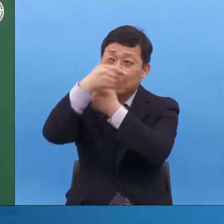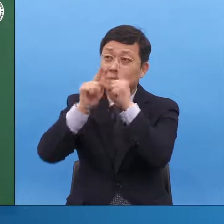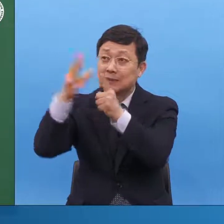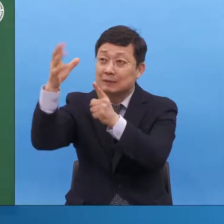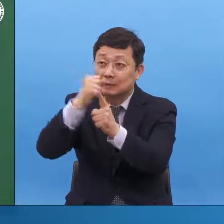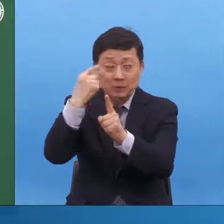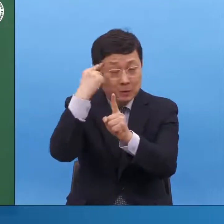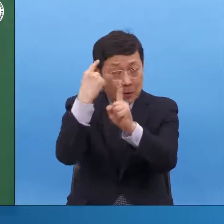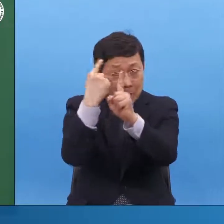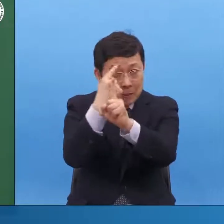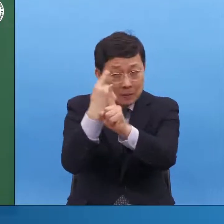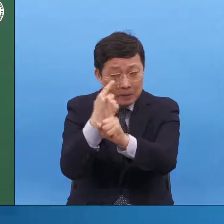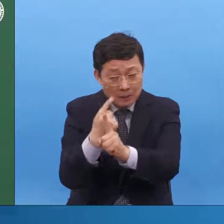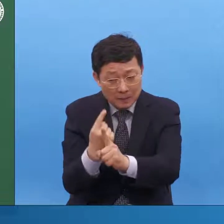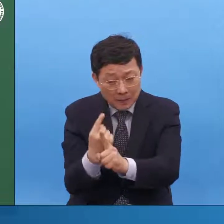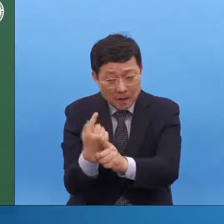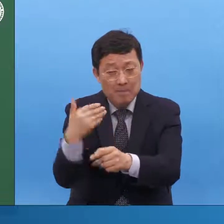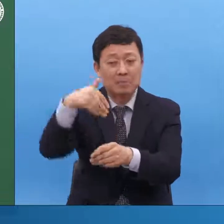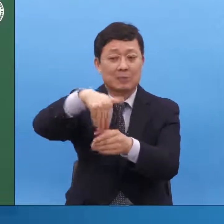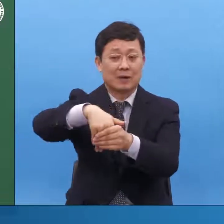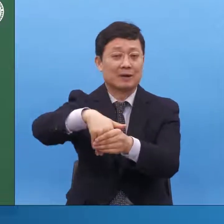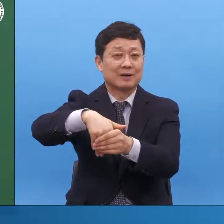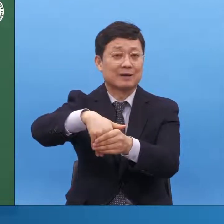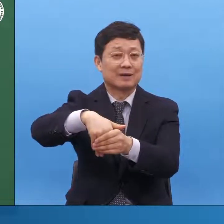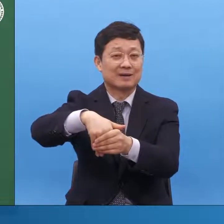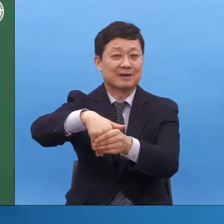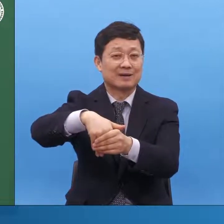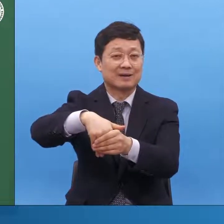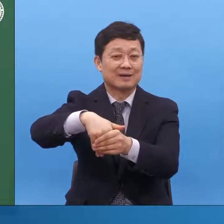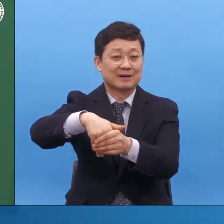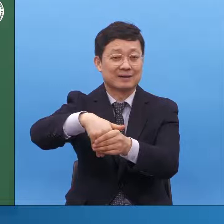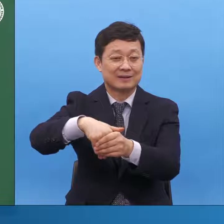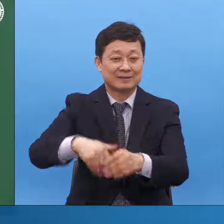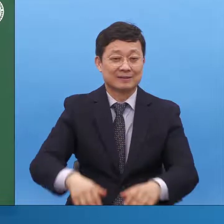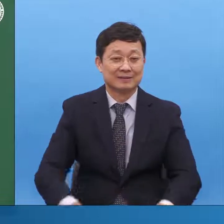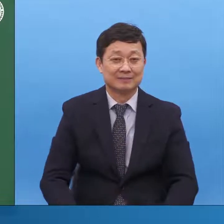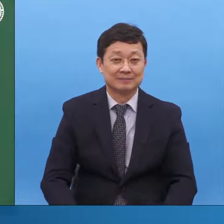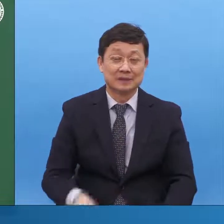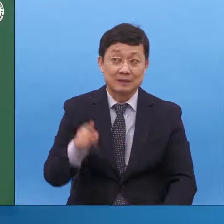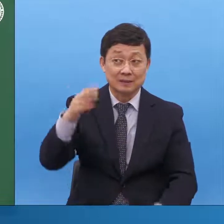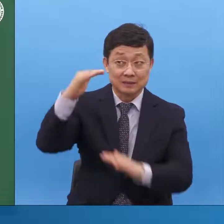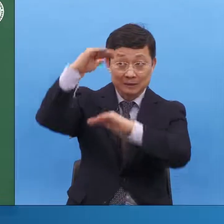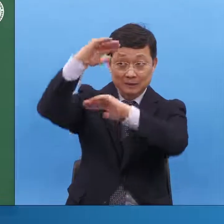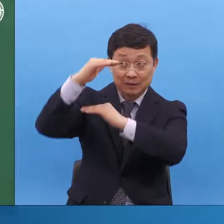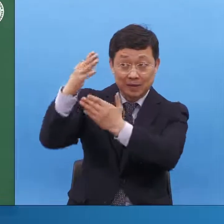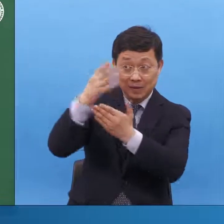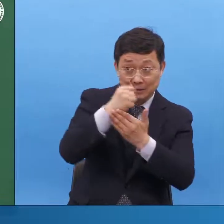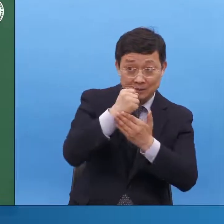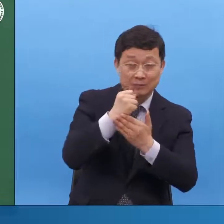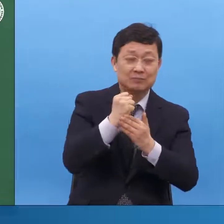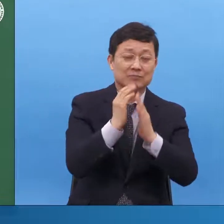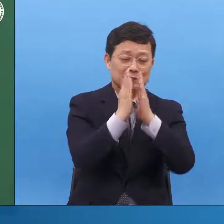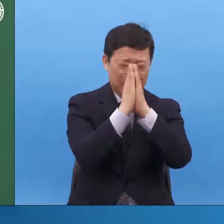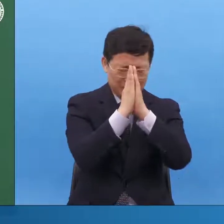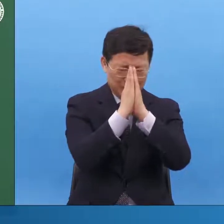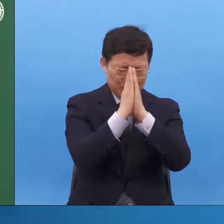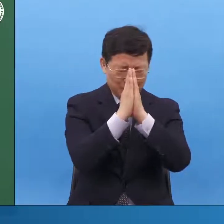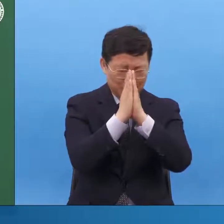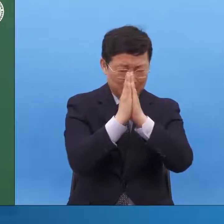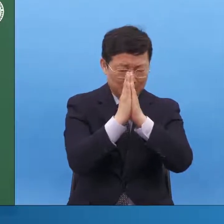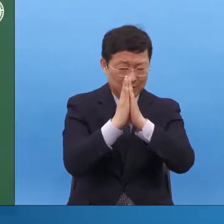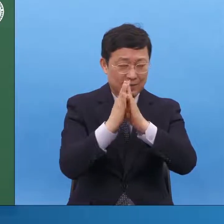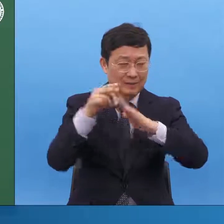answer. 그리고 이게 기도로 바뀌는 거죠. And that changes into prayer. 그게 설계입니다. That is